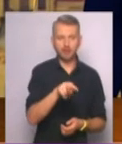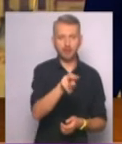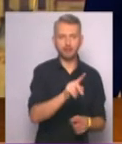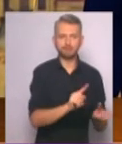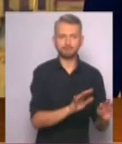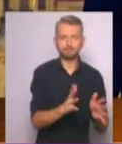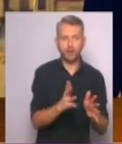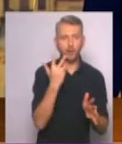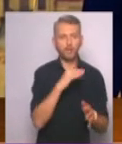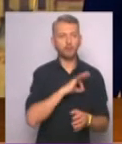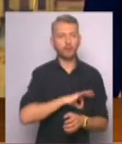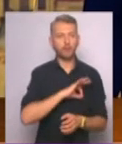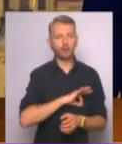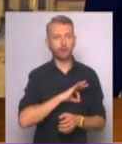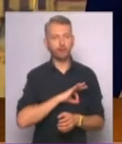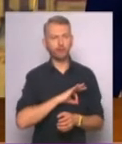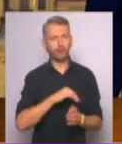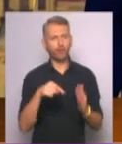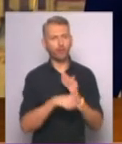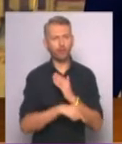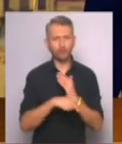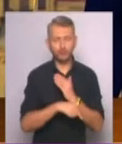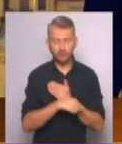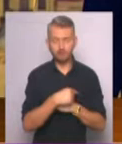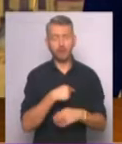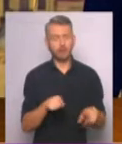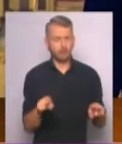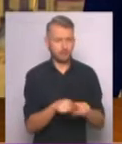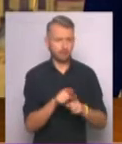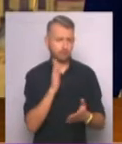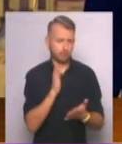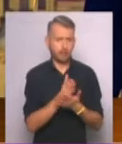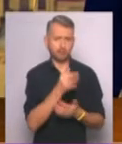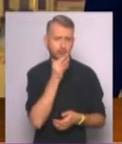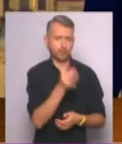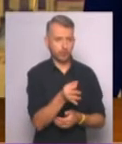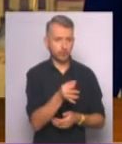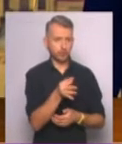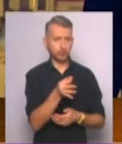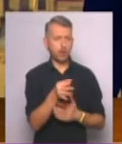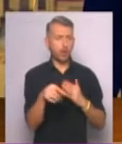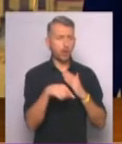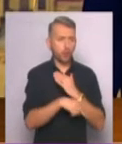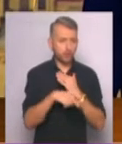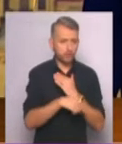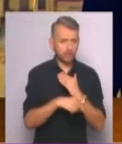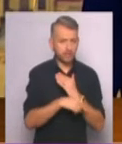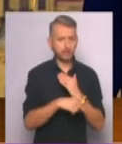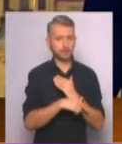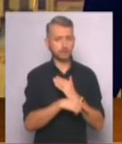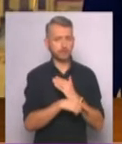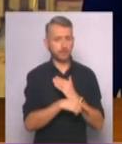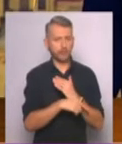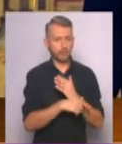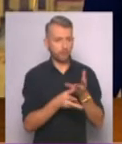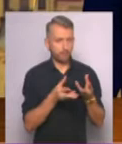коли, використовуючи корупційні, я так своїми іменами і буду називати ці речі, корупційні важелі